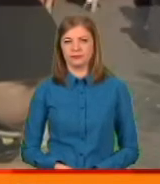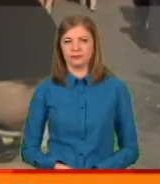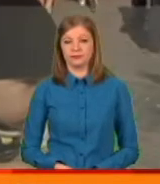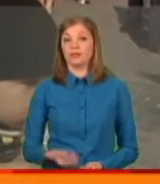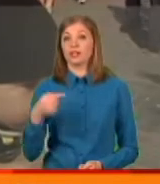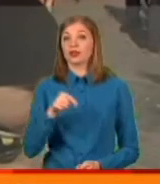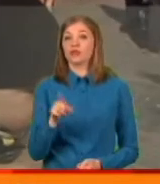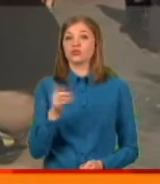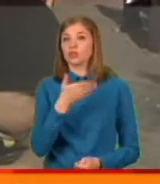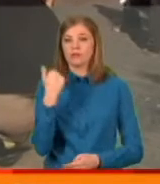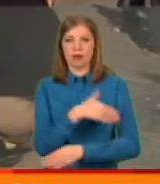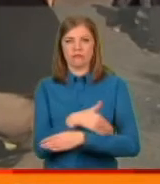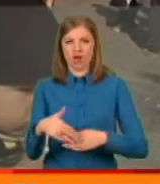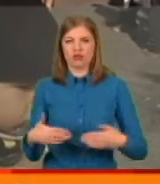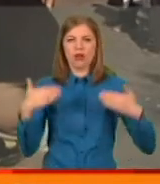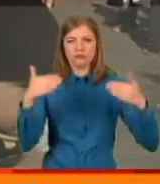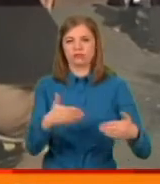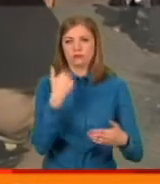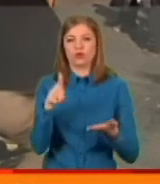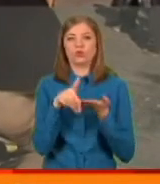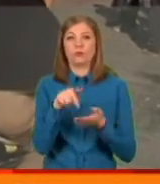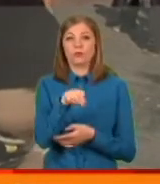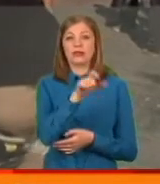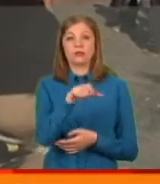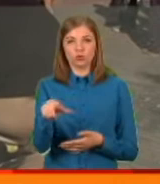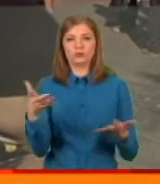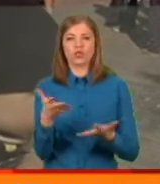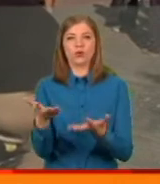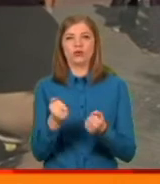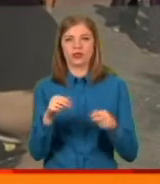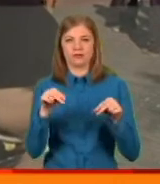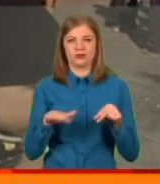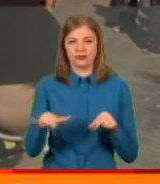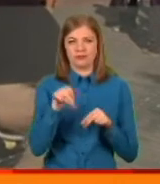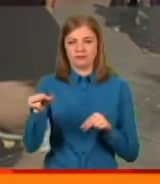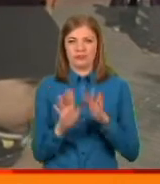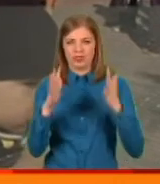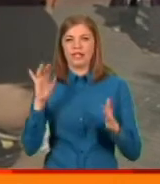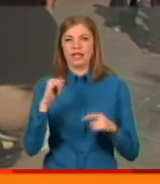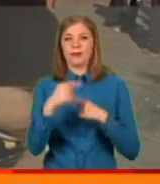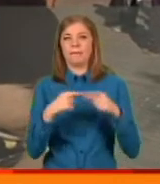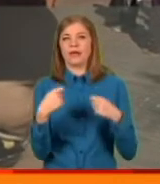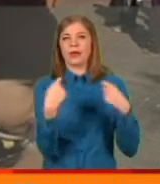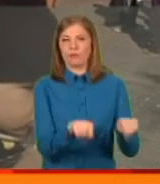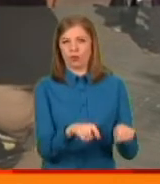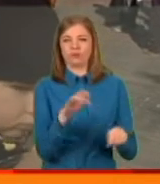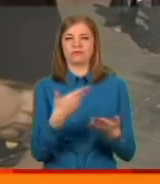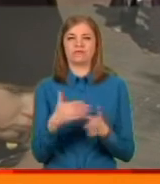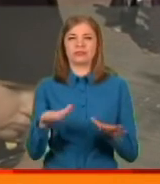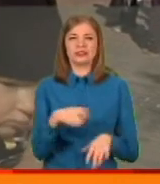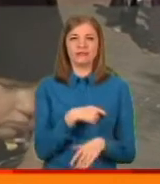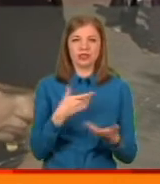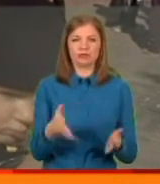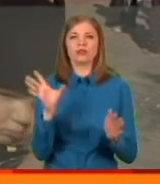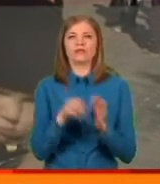Те, що не виносяться межі в натуру, допомагає тим людям, які отримали ділянки в Білочанському лісі і перепродали їх. Це місцеві депутати, в